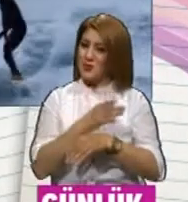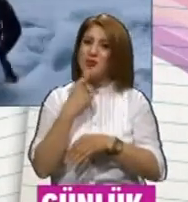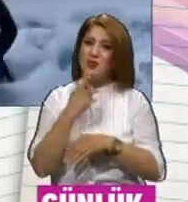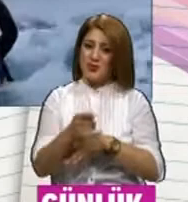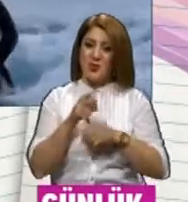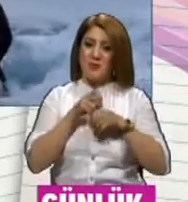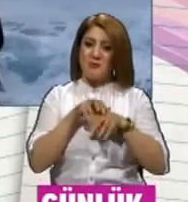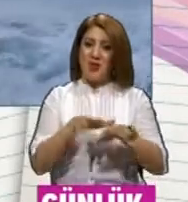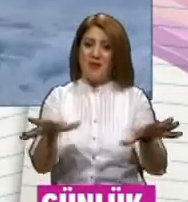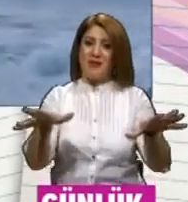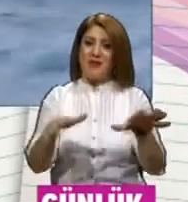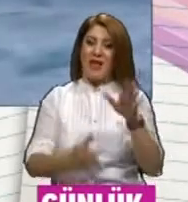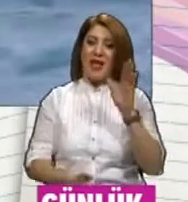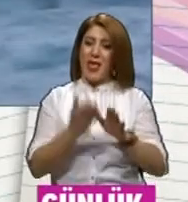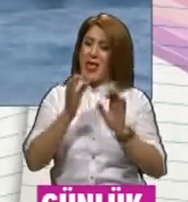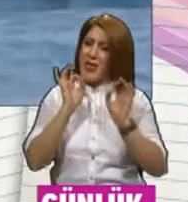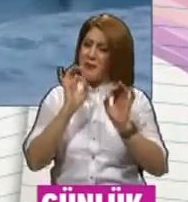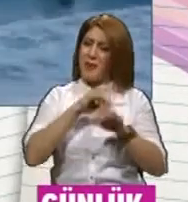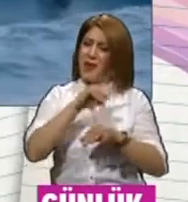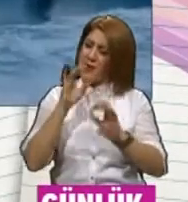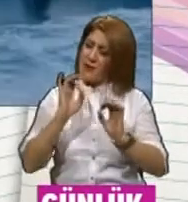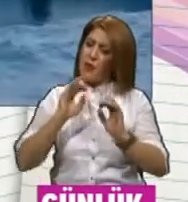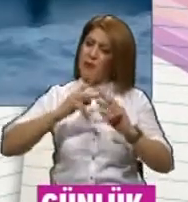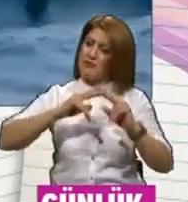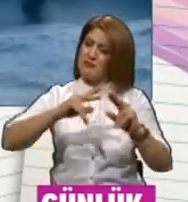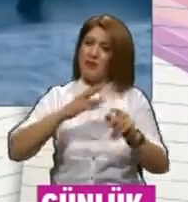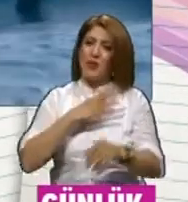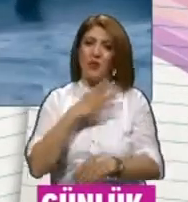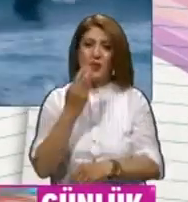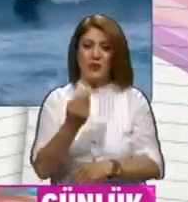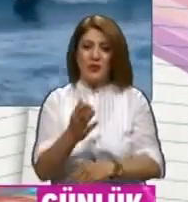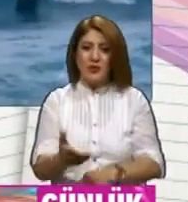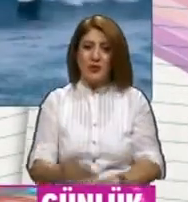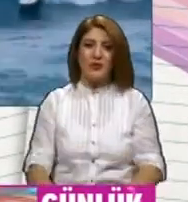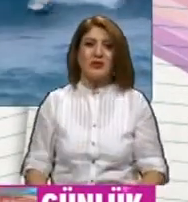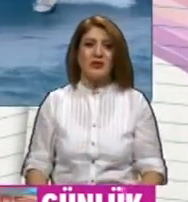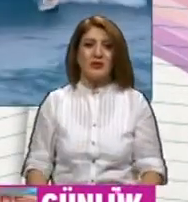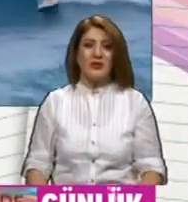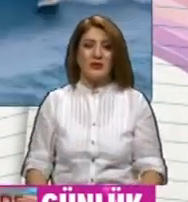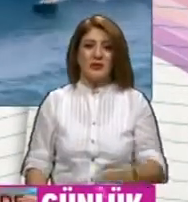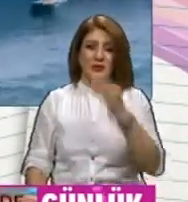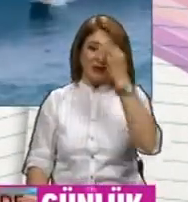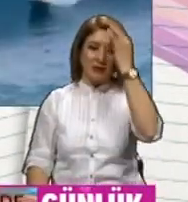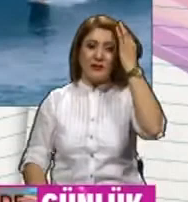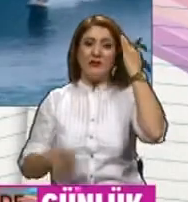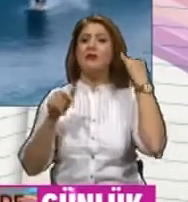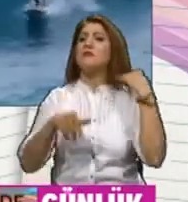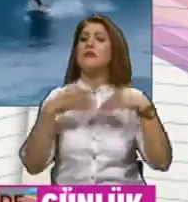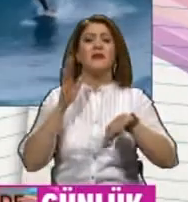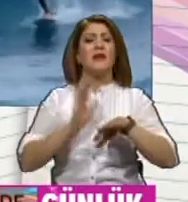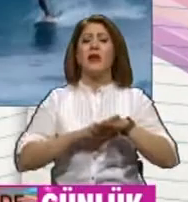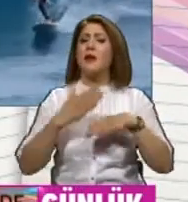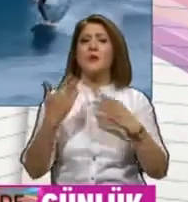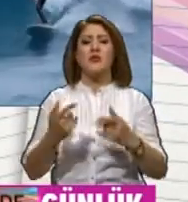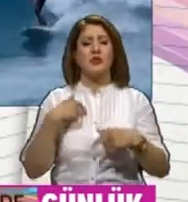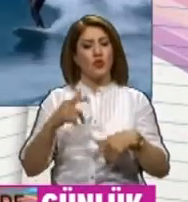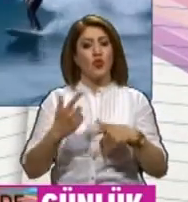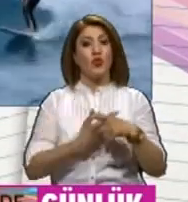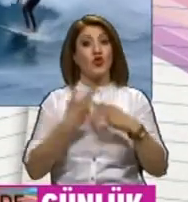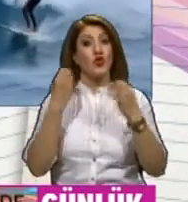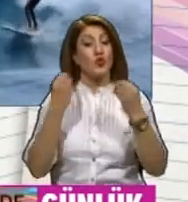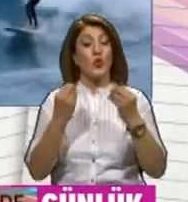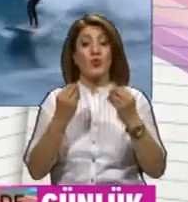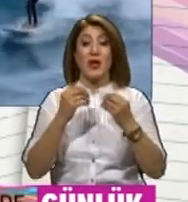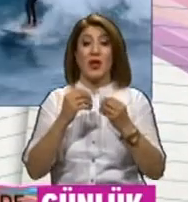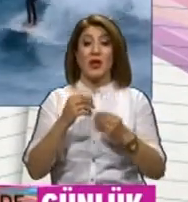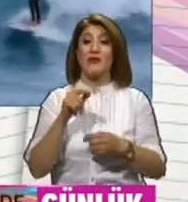böyle. Yayılır, öyle insana. Olur zaten. O ilk şey çok önemli. O bir vesile, o bir başlangıç olmuş. Evet. Peki ne yapacağız şimdi? Gelecek planlarımız, proje harika bir proje.